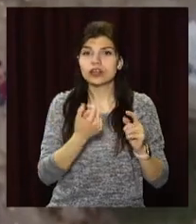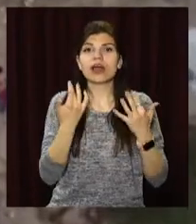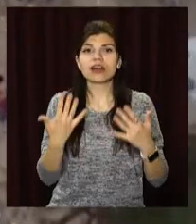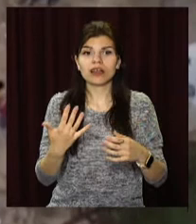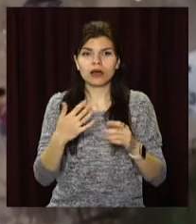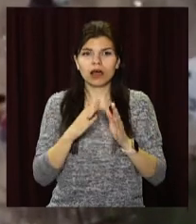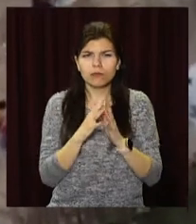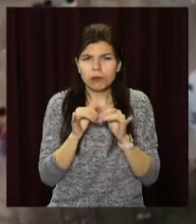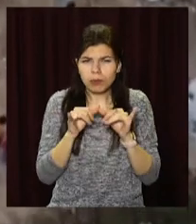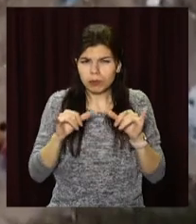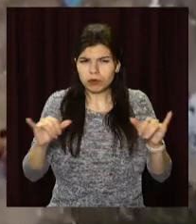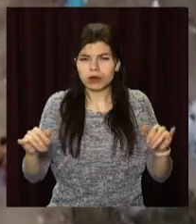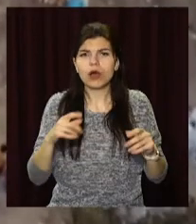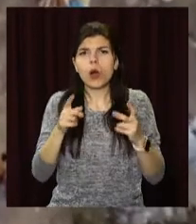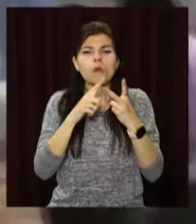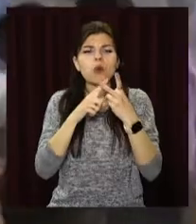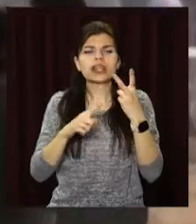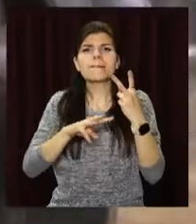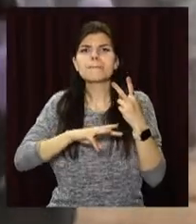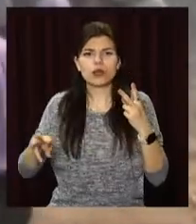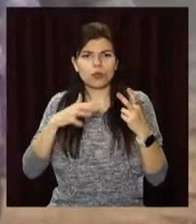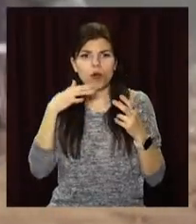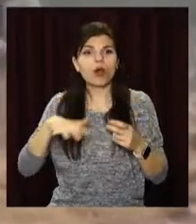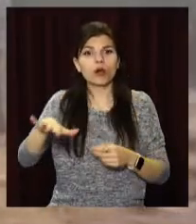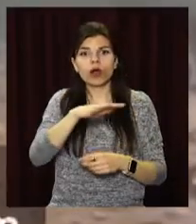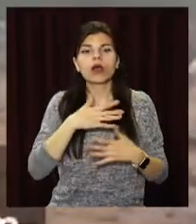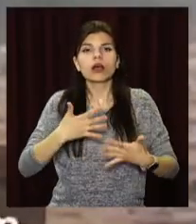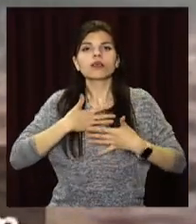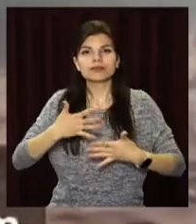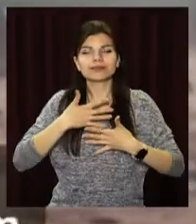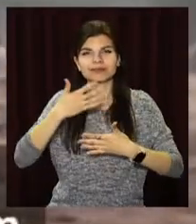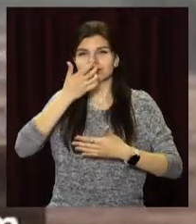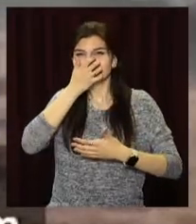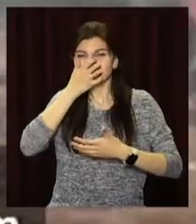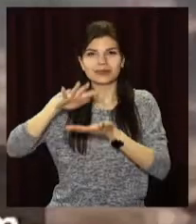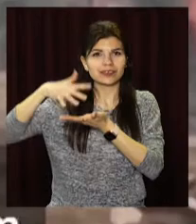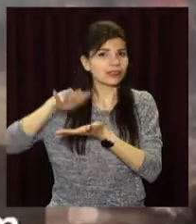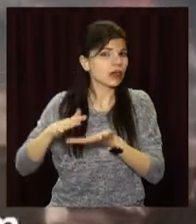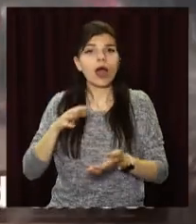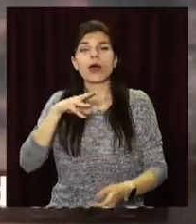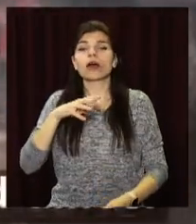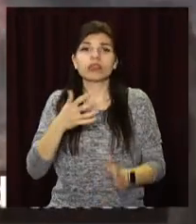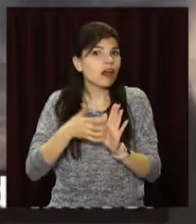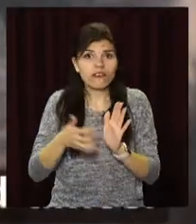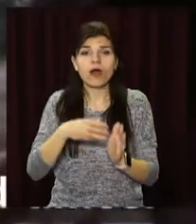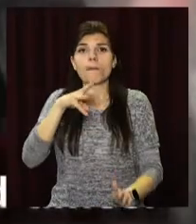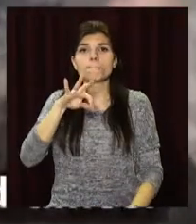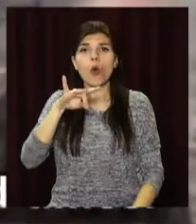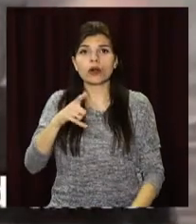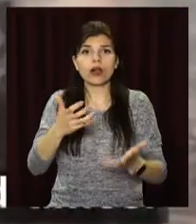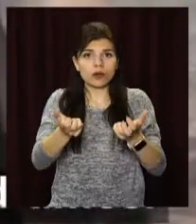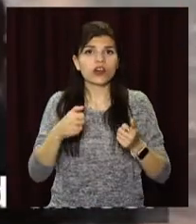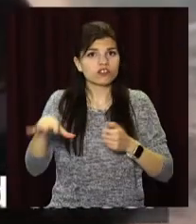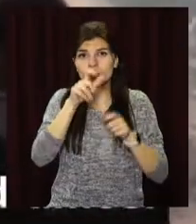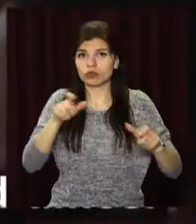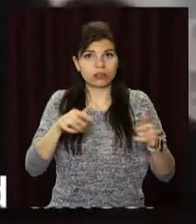заражень перевищила 1,5 мільйона. В країні бракує кисню для заражених, а морги не можуть прийняти всіх